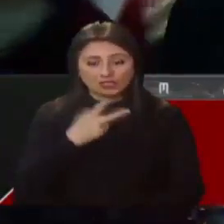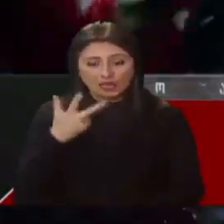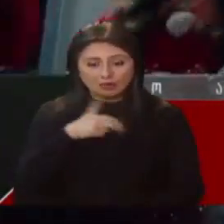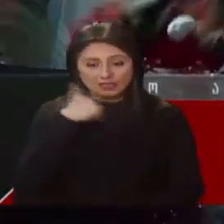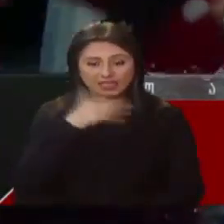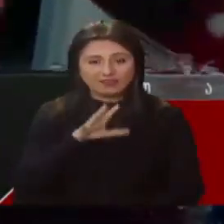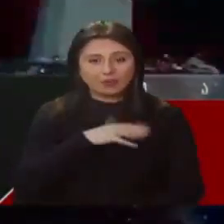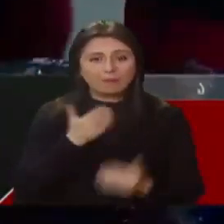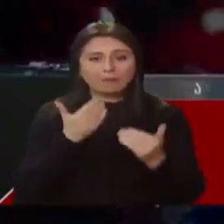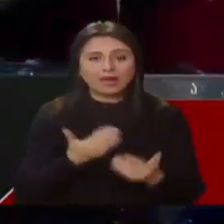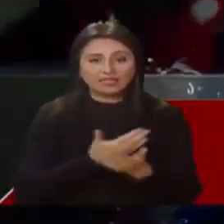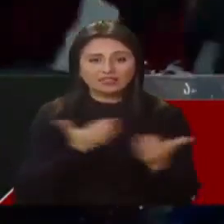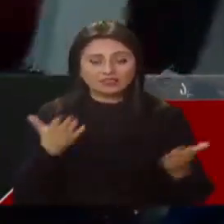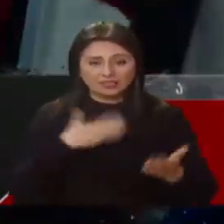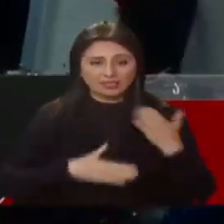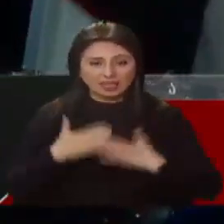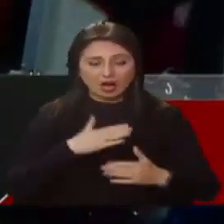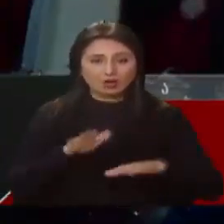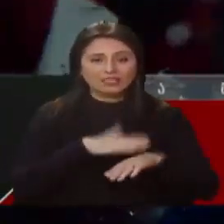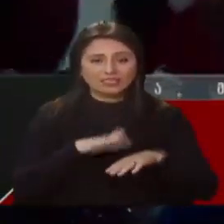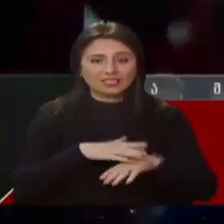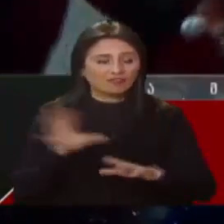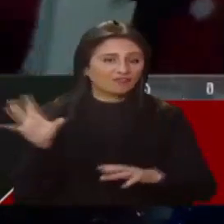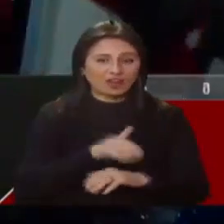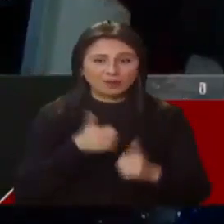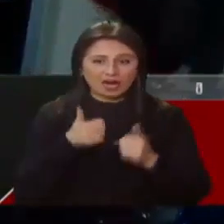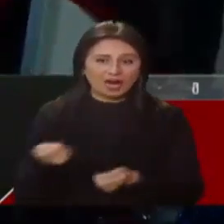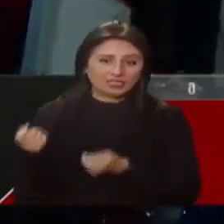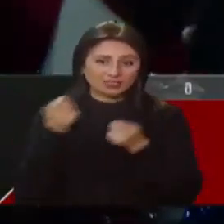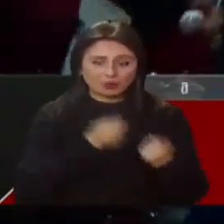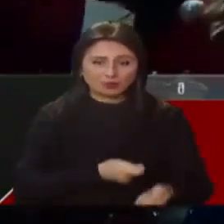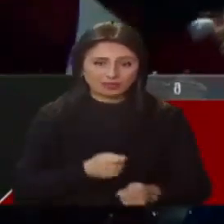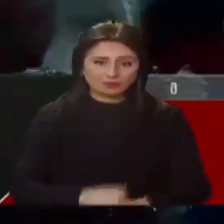2023 წელი იყოს მათთვის სიხარული, სიკეთის, ყველაფერი კარგის მომტანი.